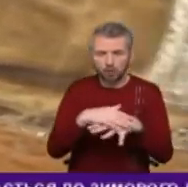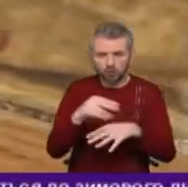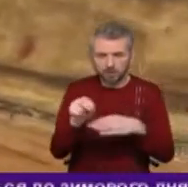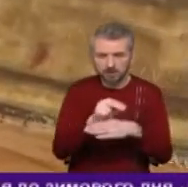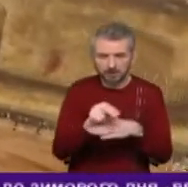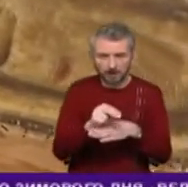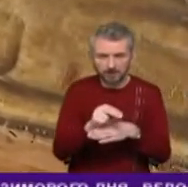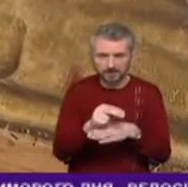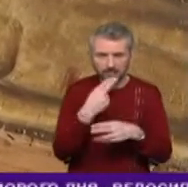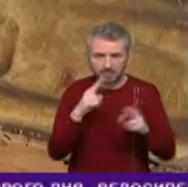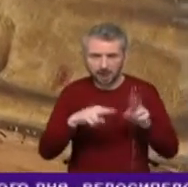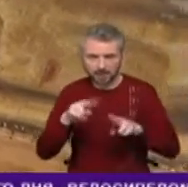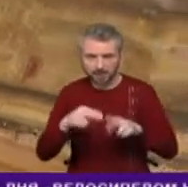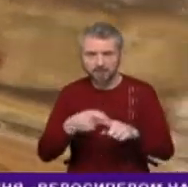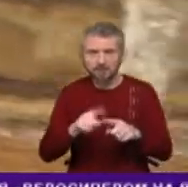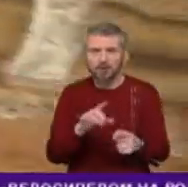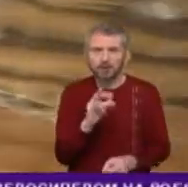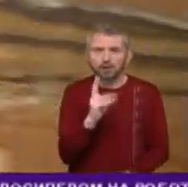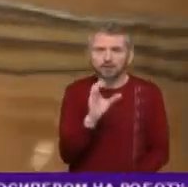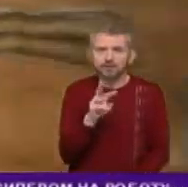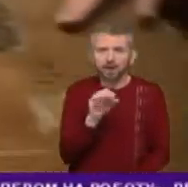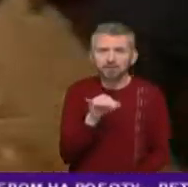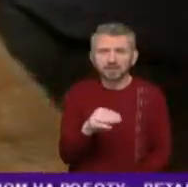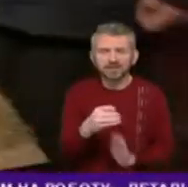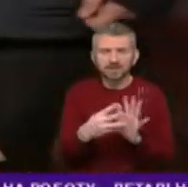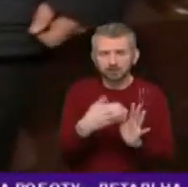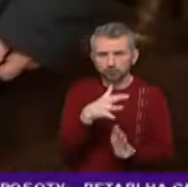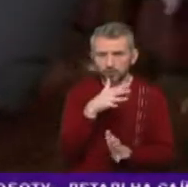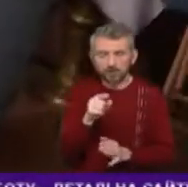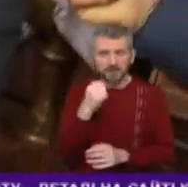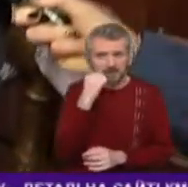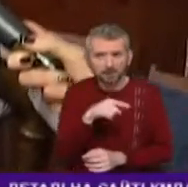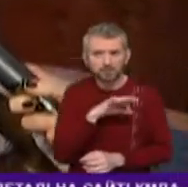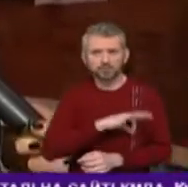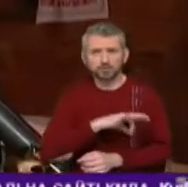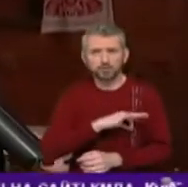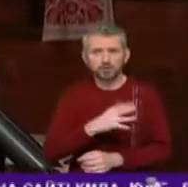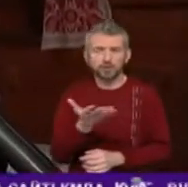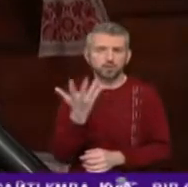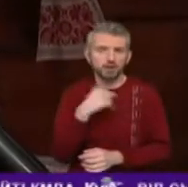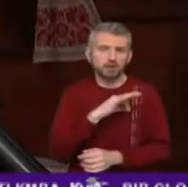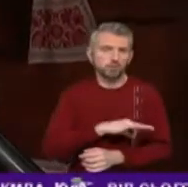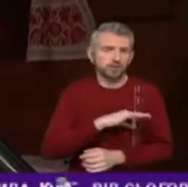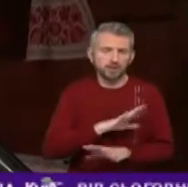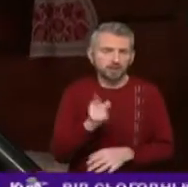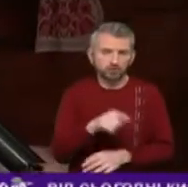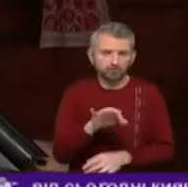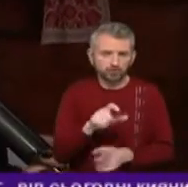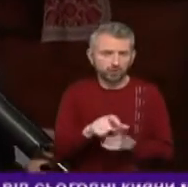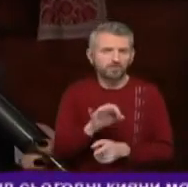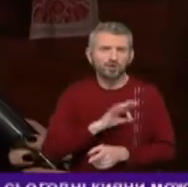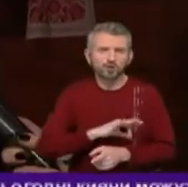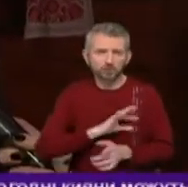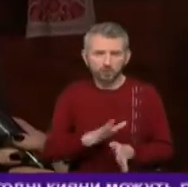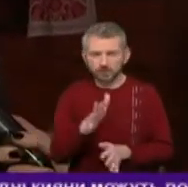оксамит 19 століття, вже він старенький, а оскільки вона експлуатується, коли експлуатується, не те слово використовується